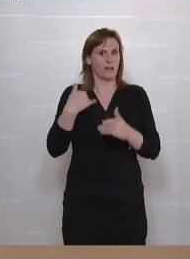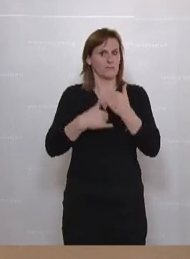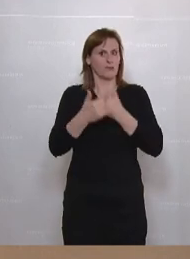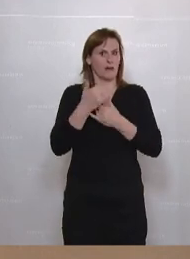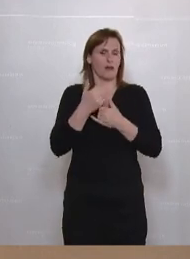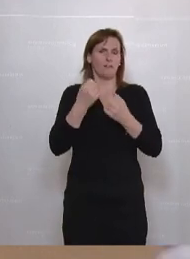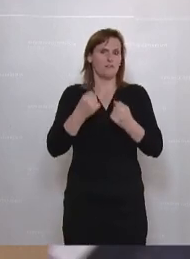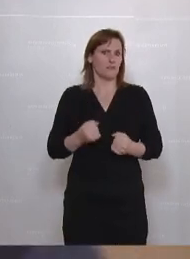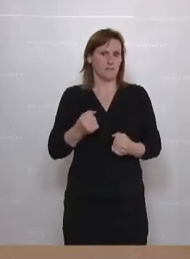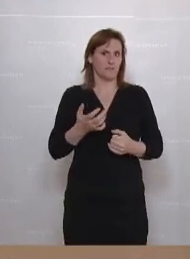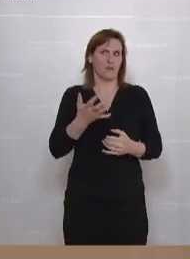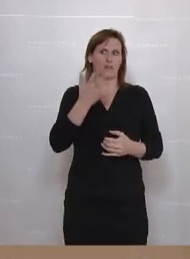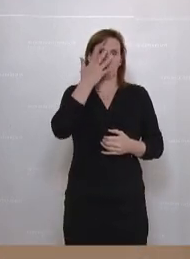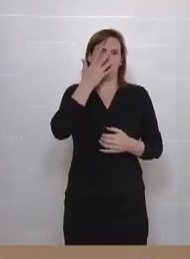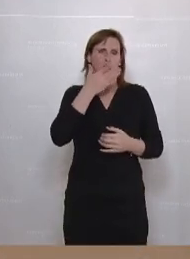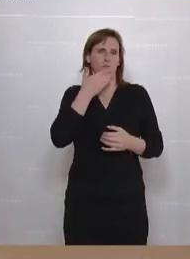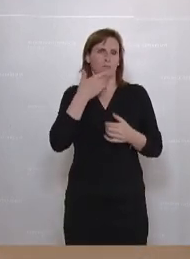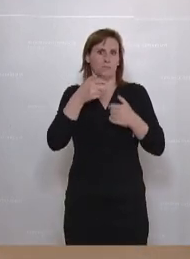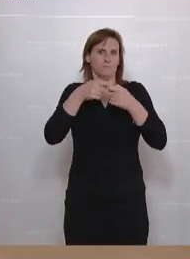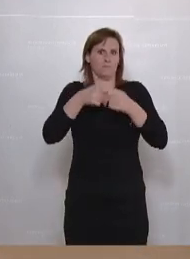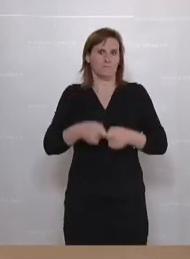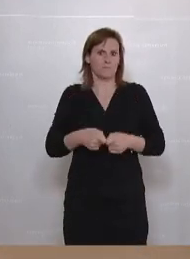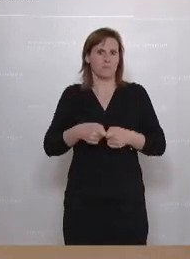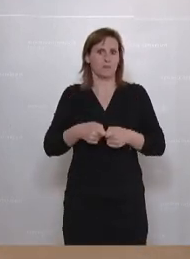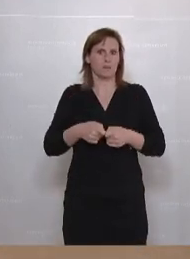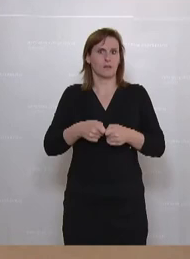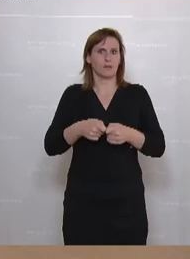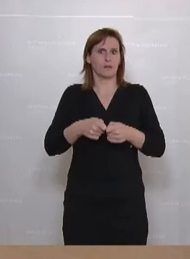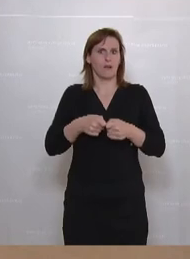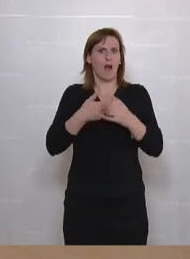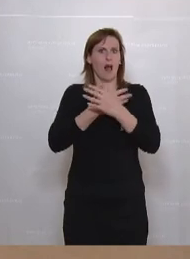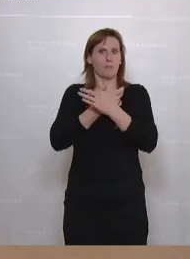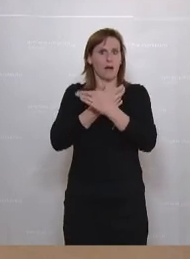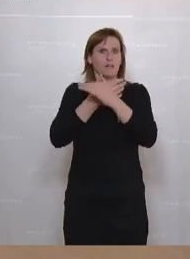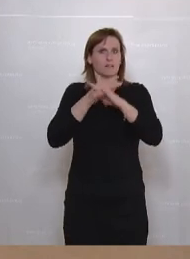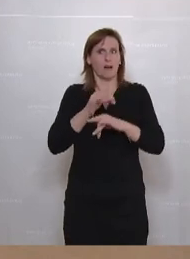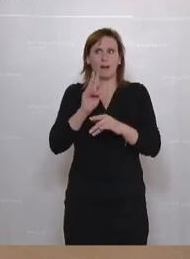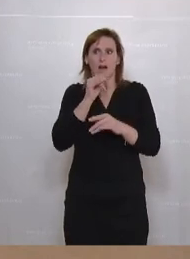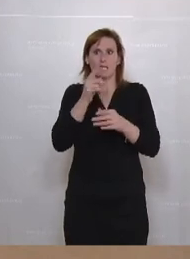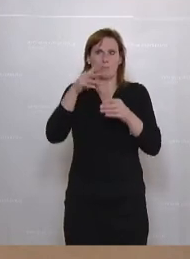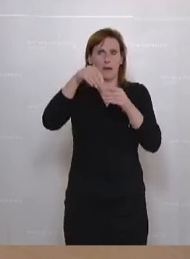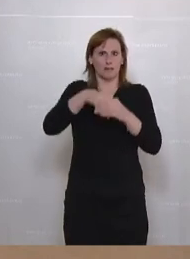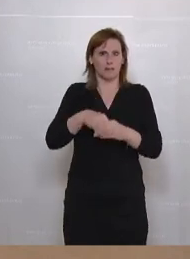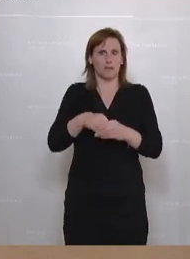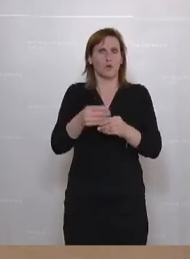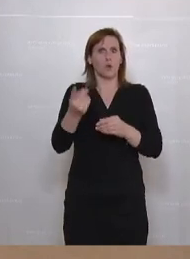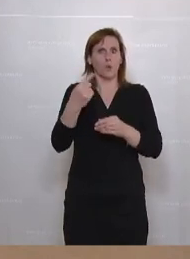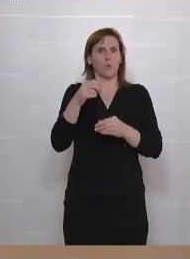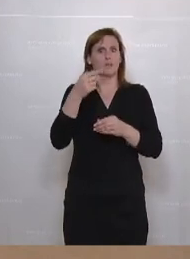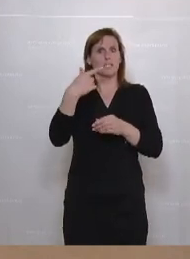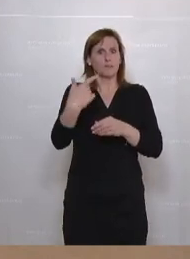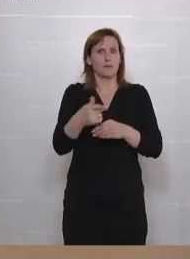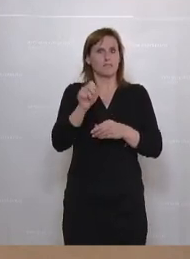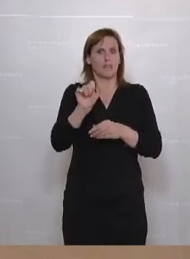die Beitrittsverhandlungseröffnung mit Nordmazedonien und Albanien erzielt haben. Und wir müssen darauf schauen, dass 2021 nicht wieder